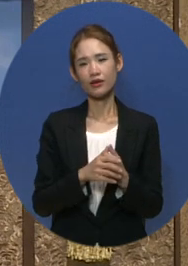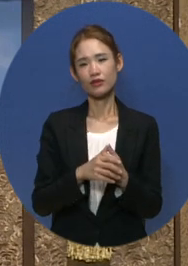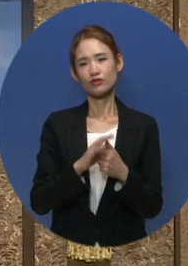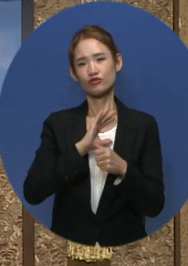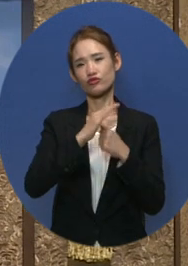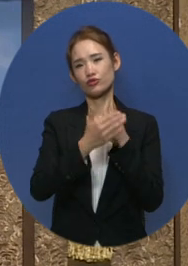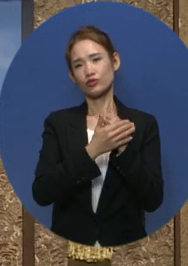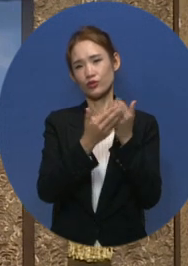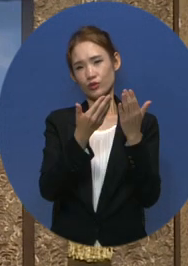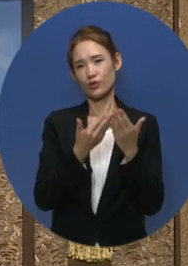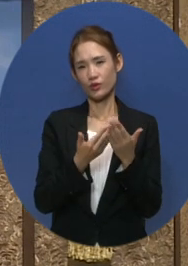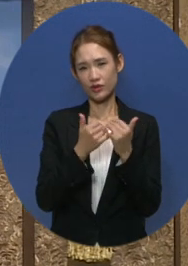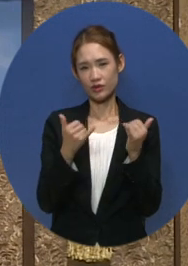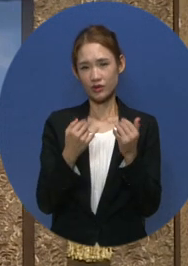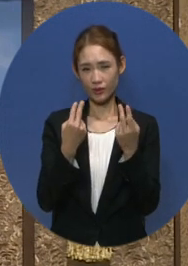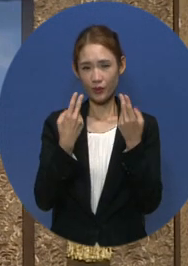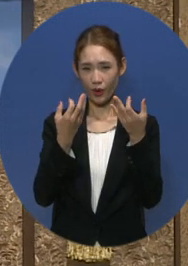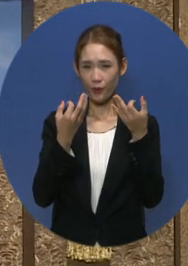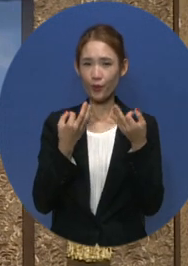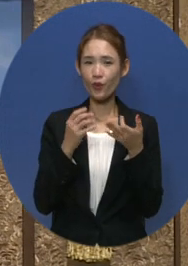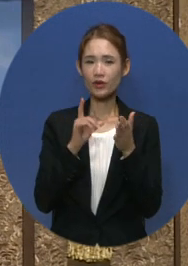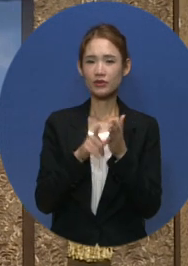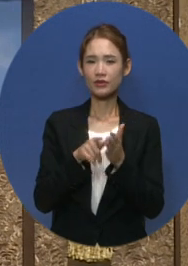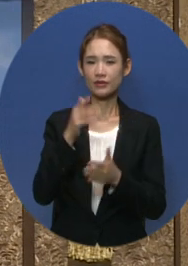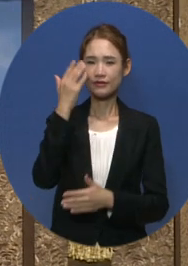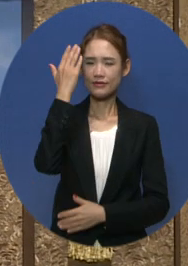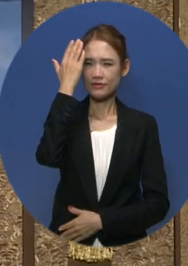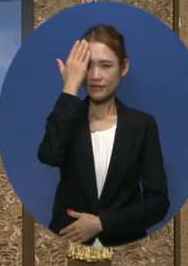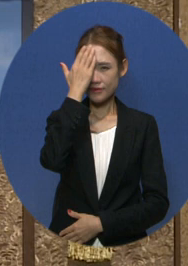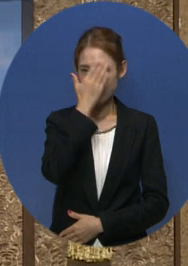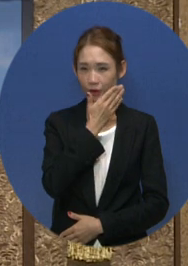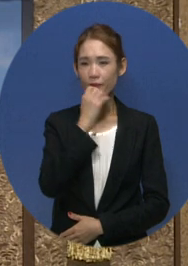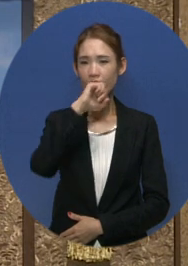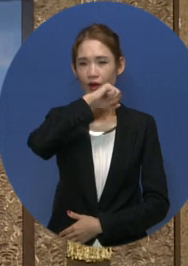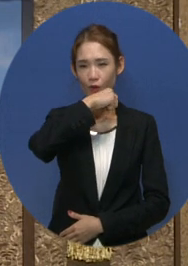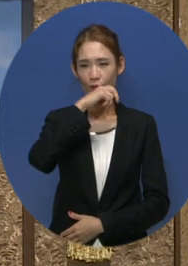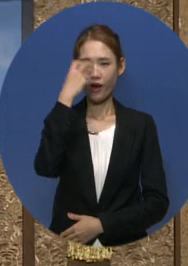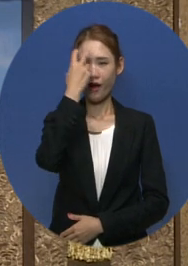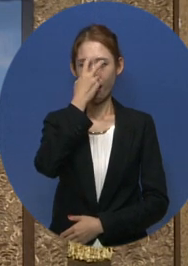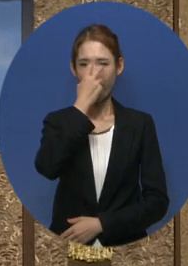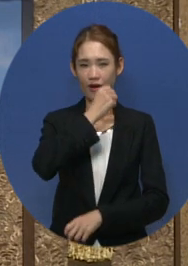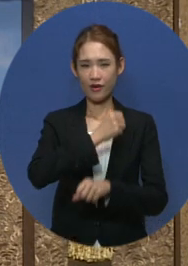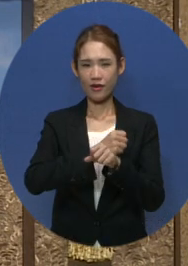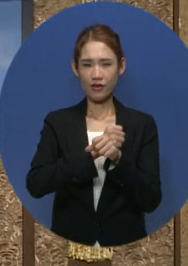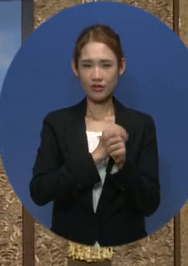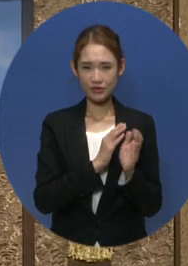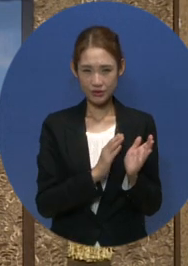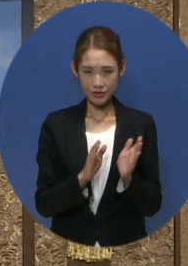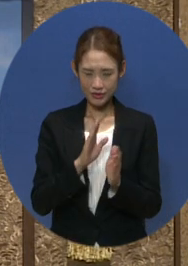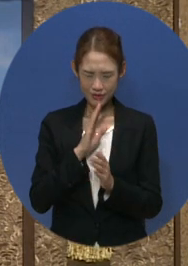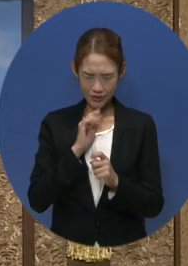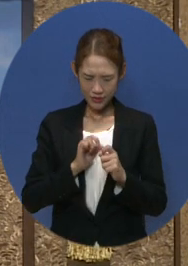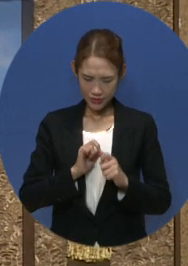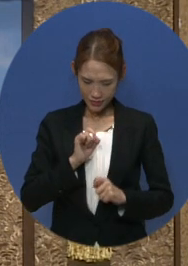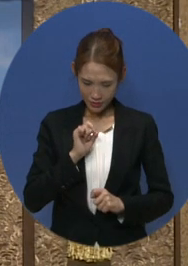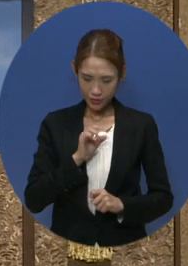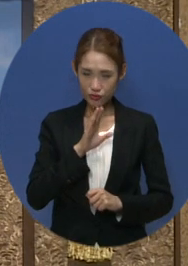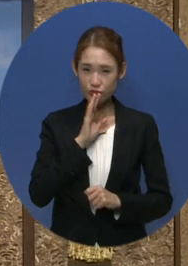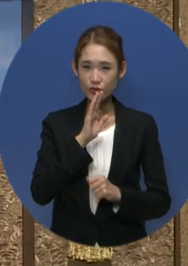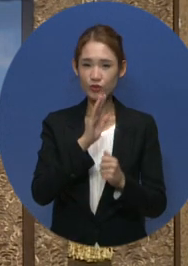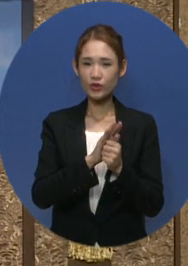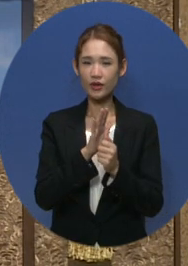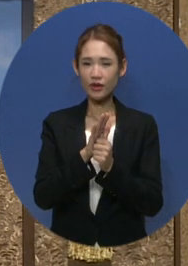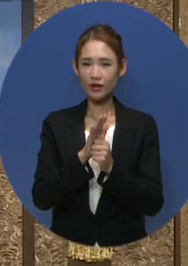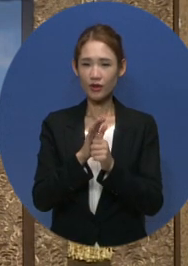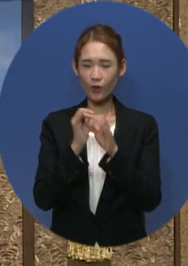그 후원자께서 보실 때 미랄이 네. 정말 투명하게 재정을 네. 관리하고 또 진정성 있게 그 후원금의 절대